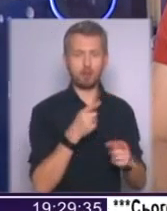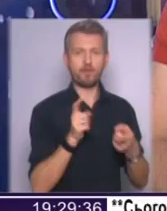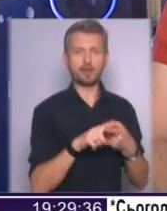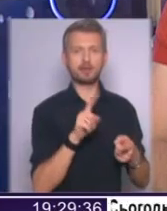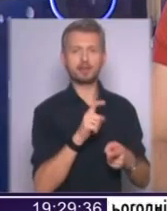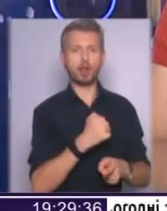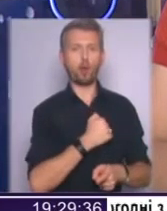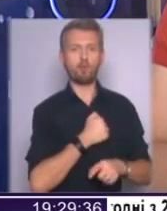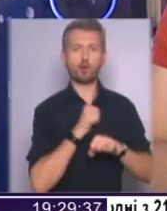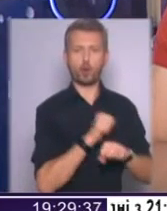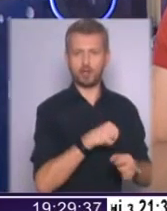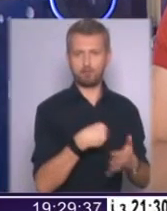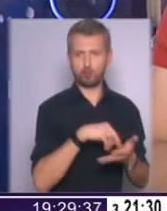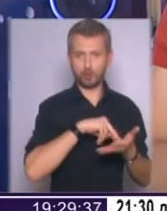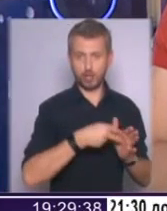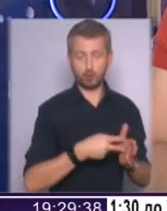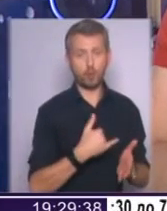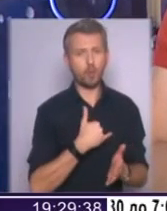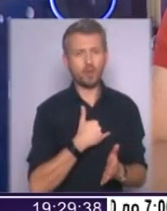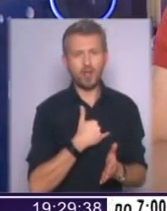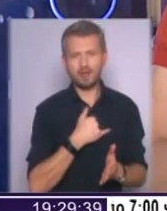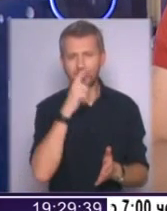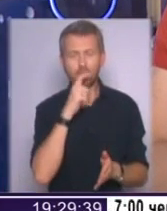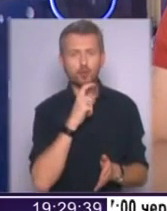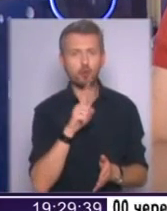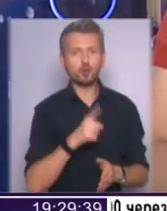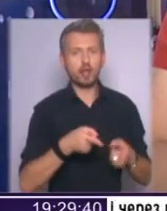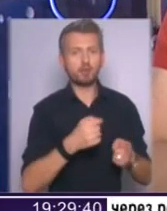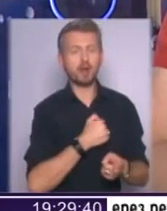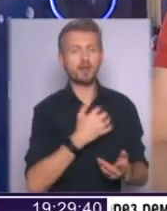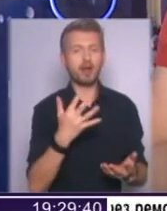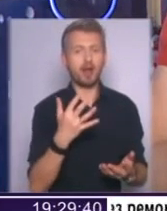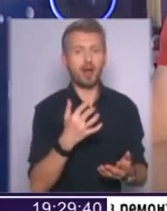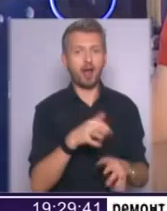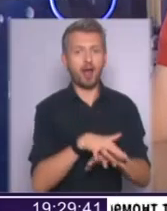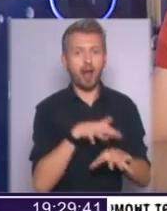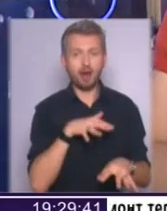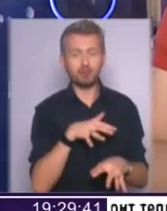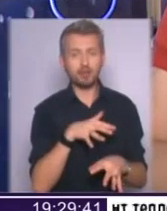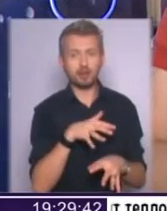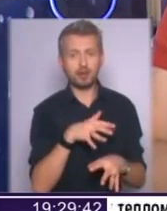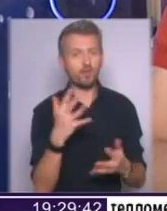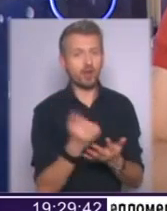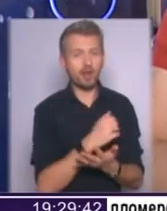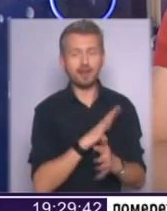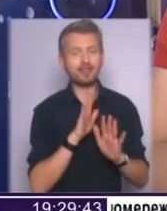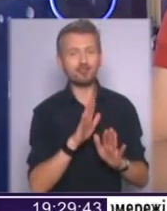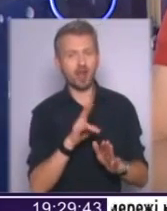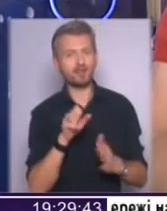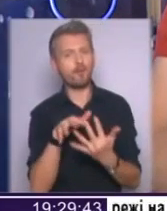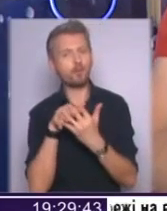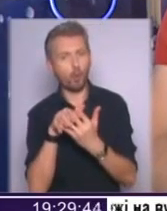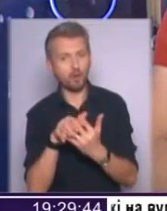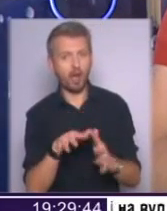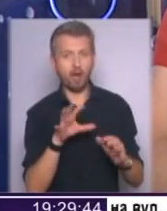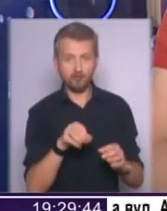бюджетами. Тобто у нас, мені здається, не зовсім розуміють, що насправді армія виграється не лише на фронті. Армія виграється і в тилу. Тобто, да, тобто